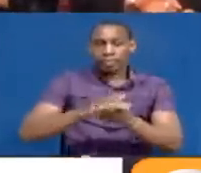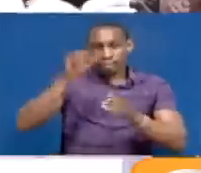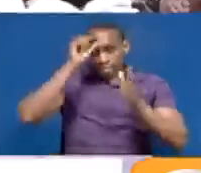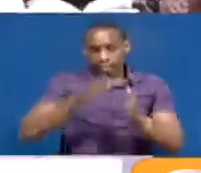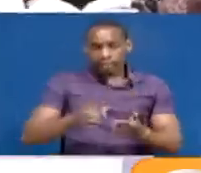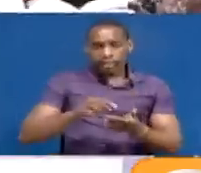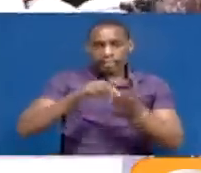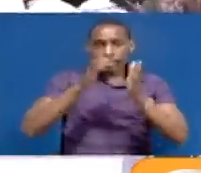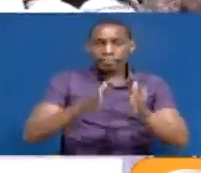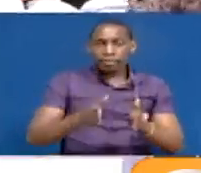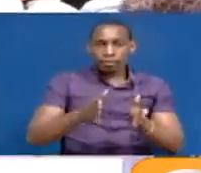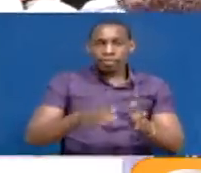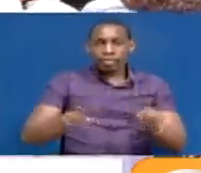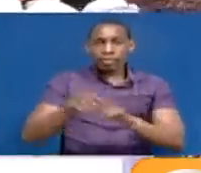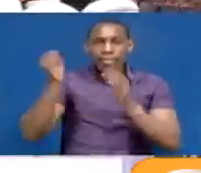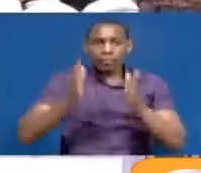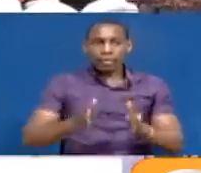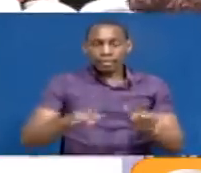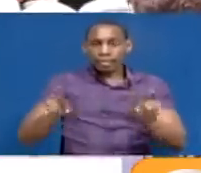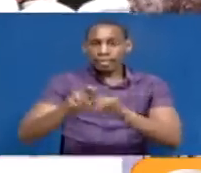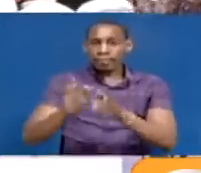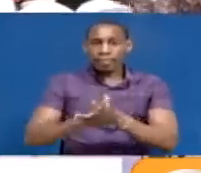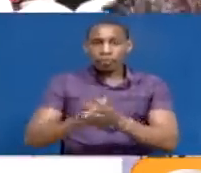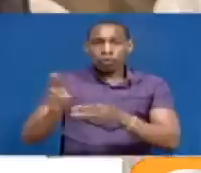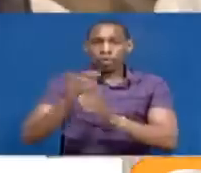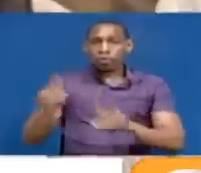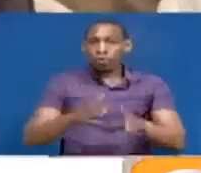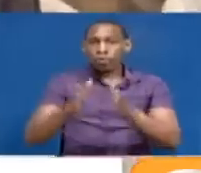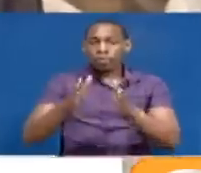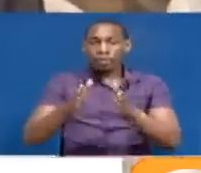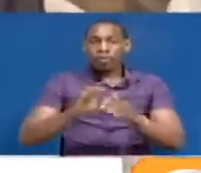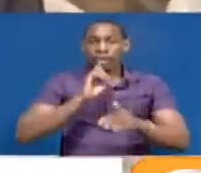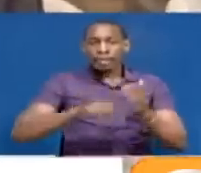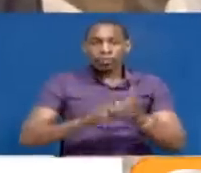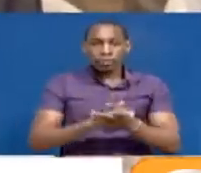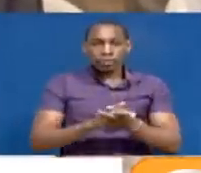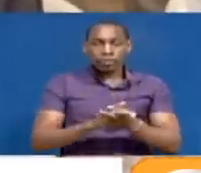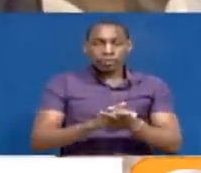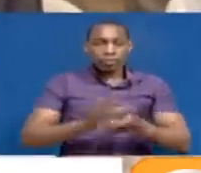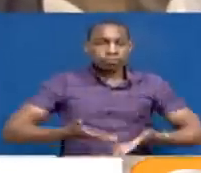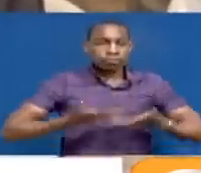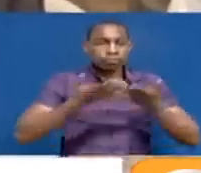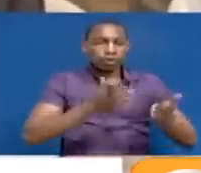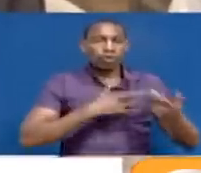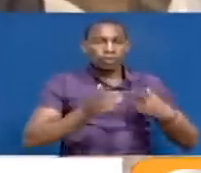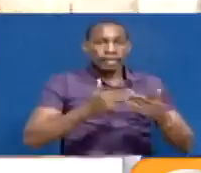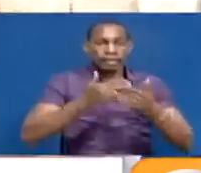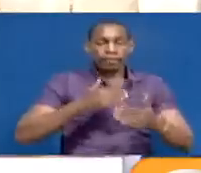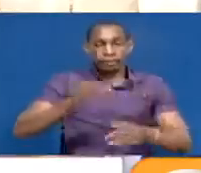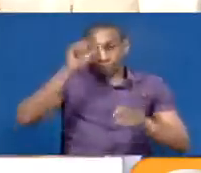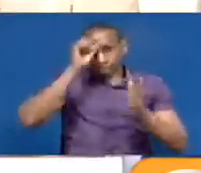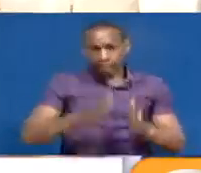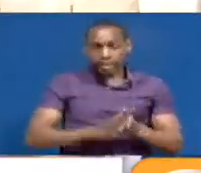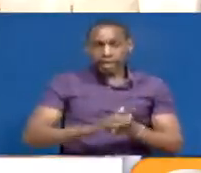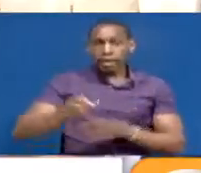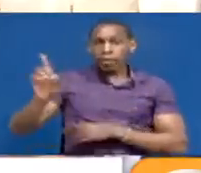ugavana Abdulswamad Sharif Nasir, wanasiasa hao pia wakachukua fursa ya kusema waliokuwa nayo kuhusu aliyekuwa gavana wa